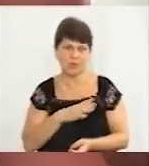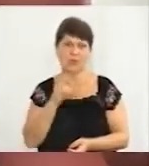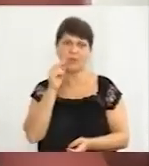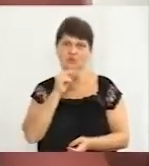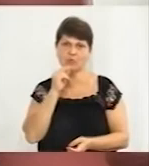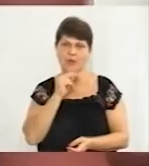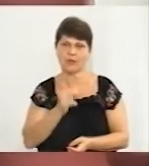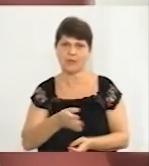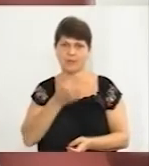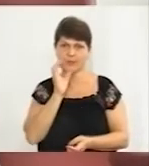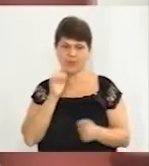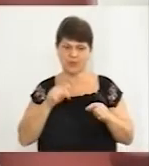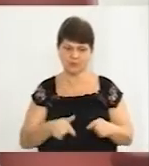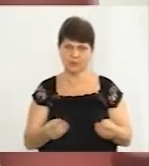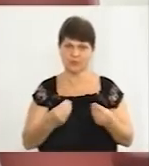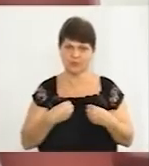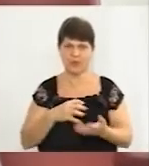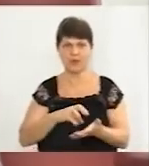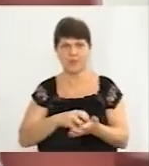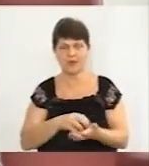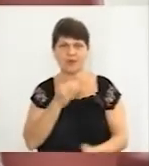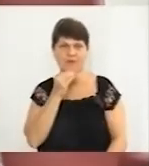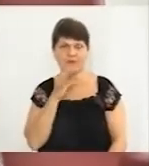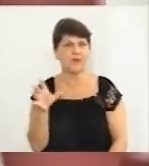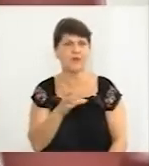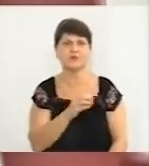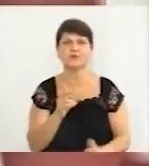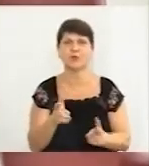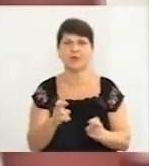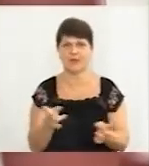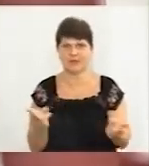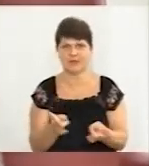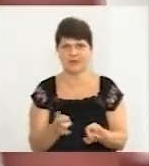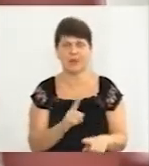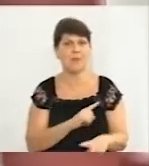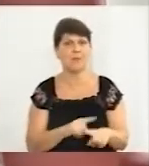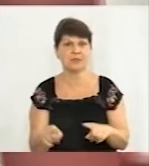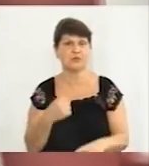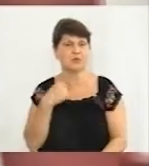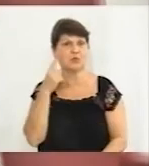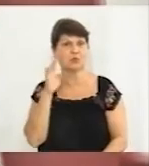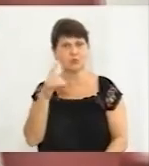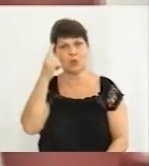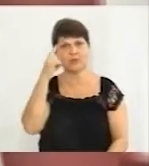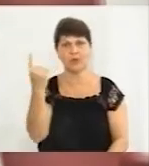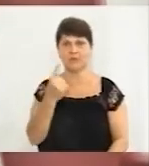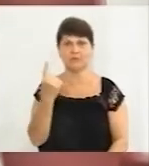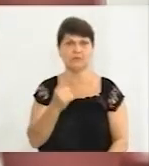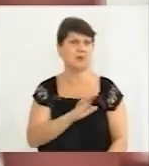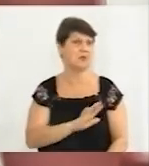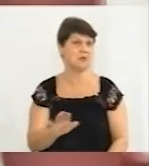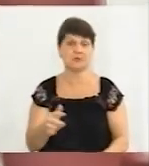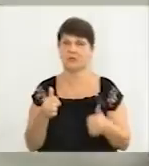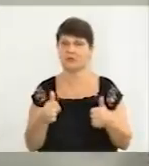і бранічки, вафельки дали, теж все так, як має бути. Так швидко, тому що буде голова крутитися, ні, нічого, дуже добре